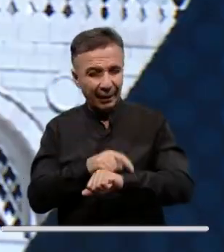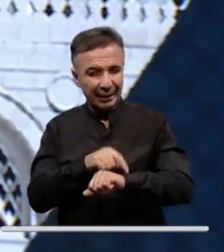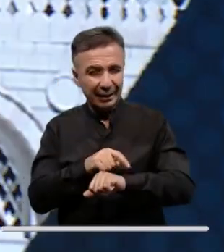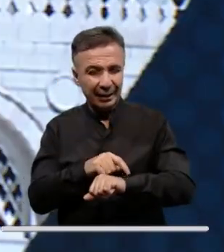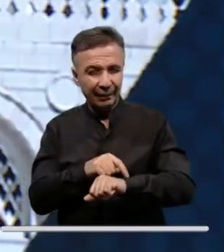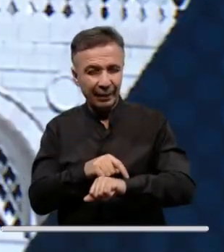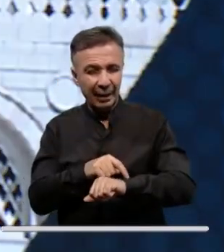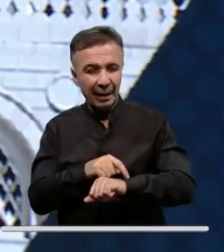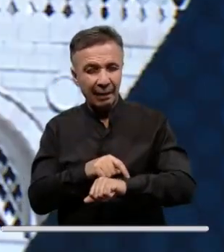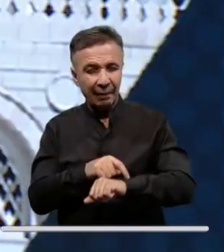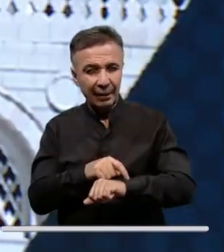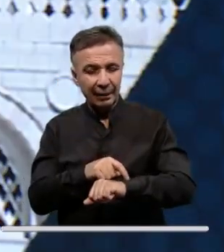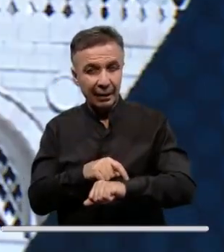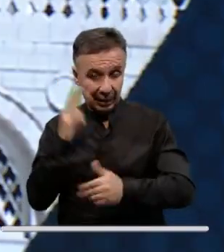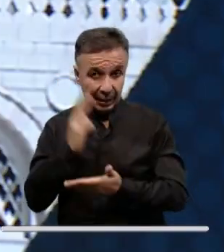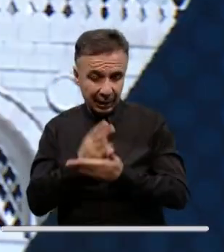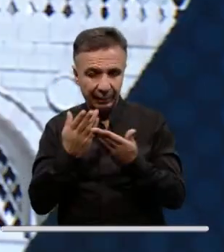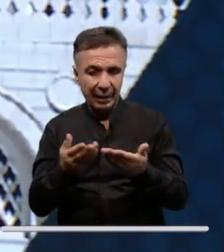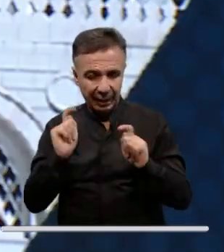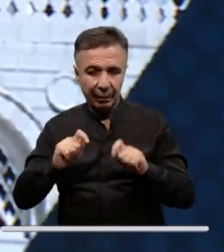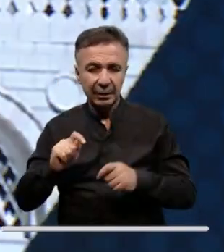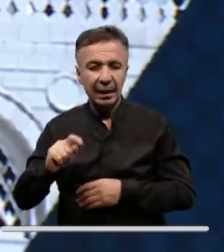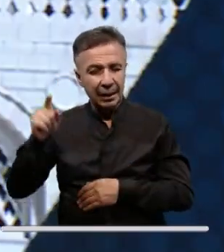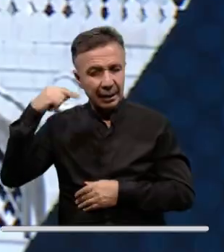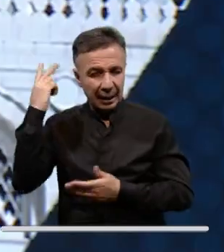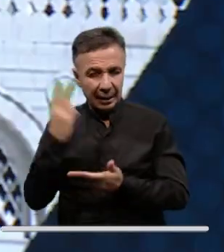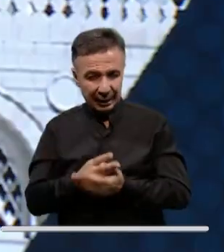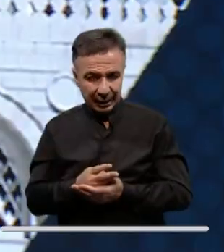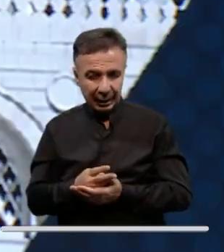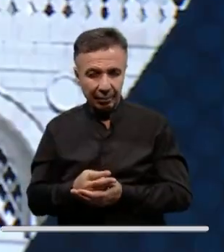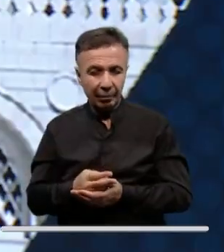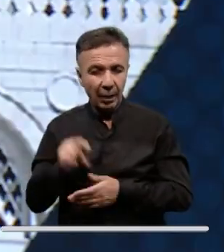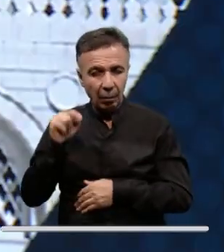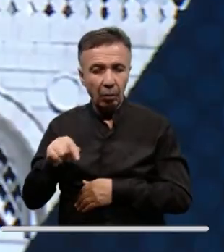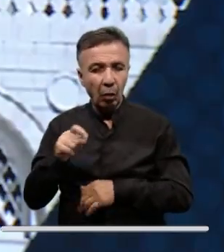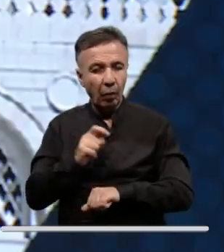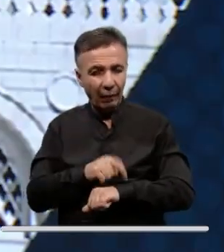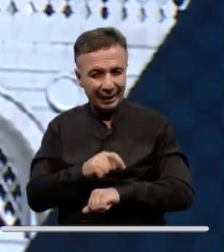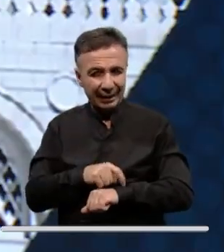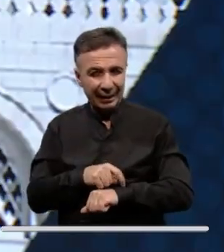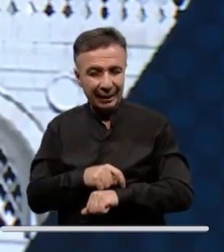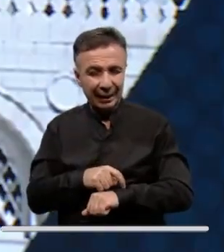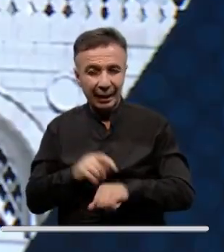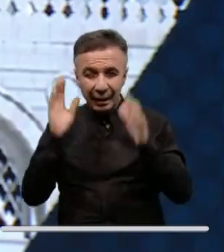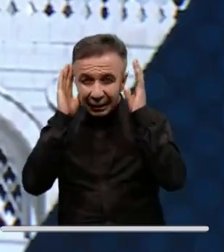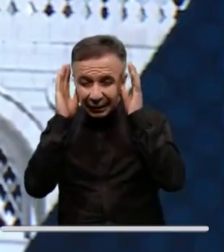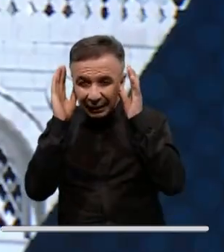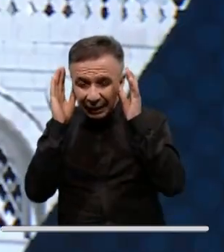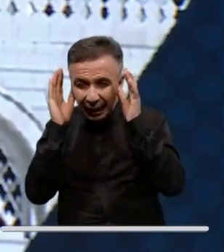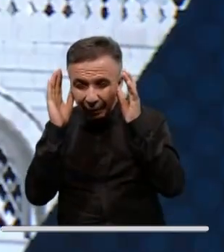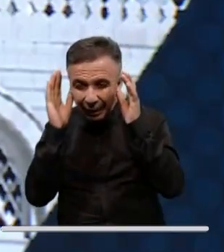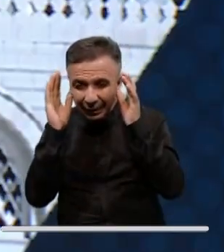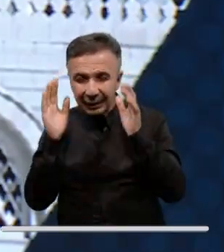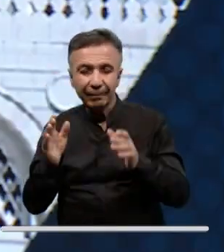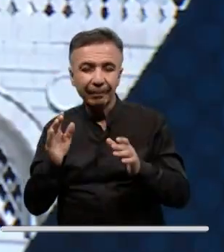namaz kılmamız gerekiyor yani Niyet ettim bu vaktin namazı Bu vaktin namazı dediğimizde zaten akla farz